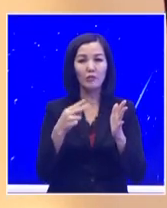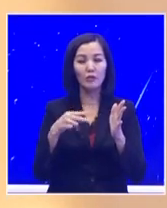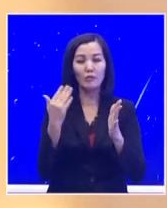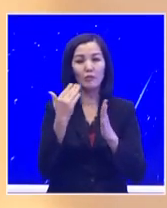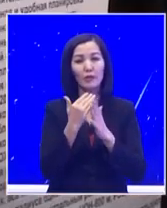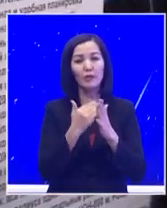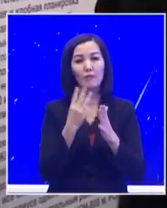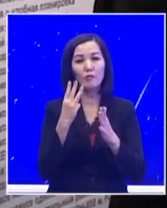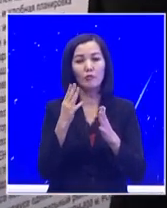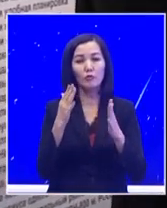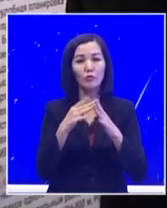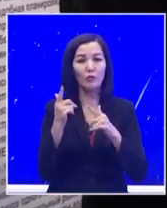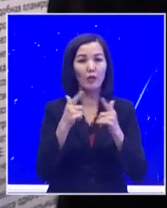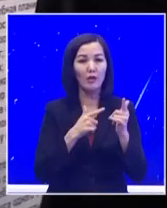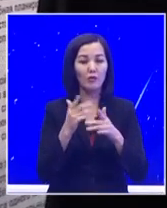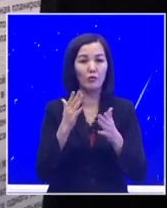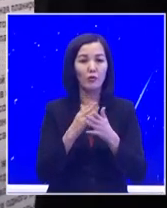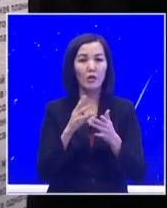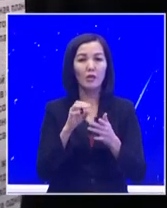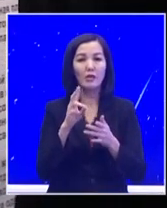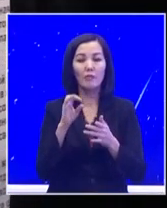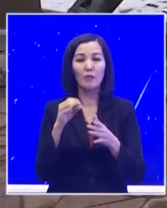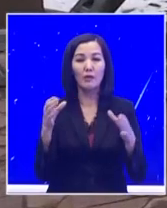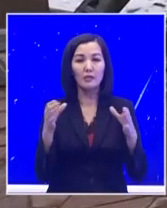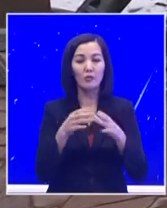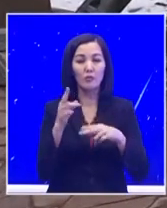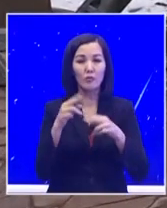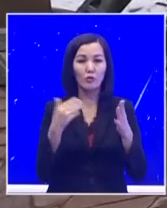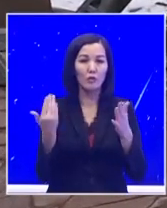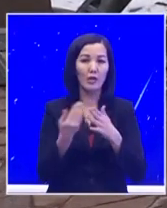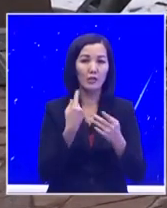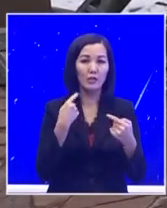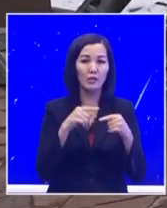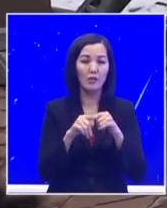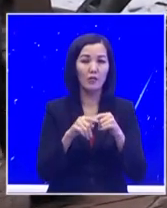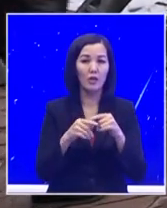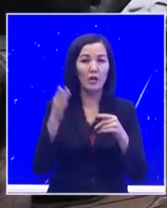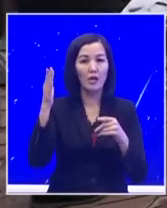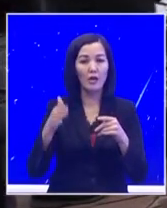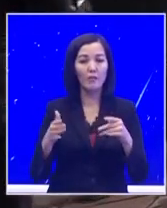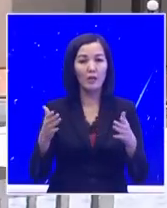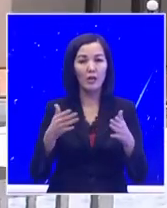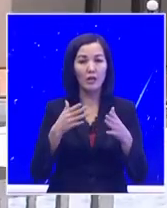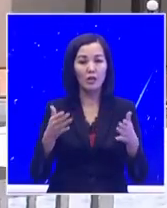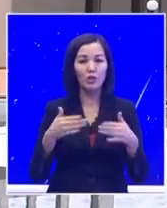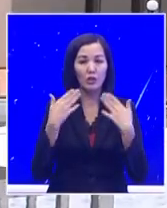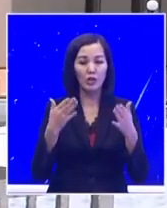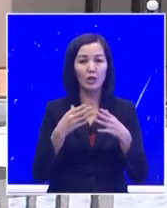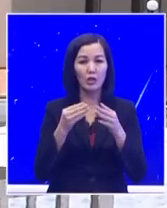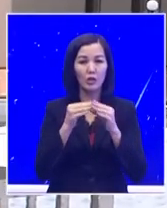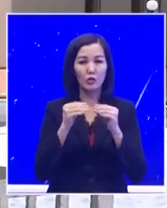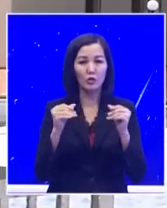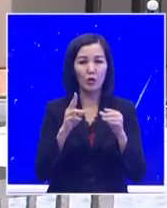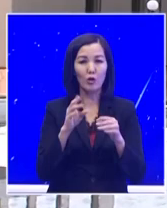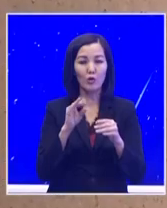бойынша 3 үй дайын тұр. Термомакс серіктестігінікі жаңа технологиялы, қабырғалары жеңіл жұқа, құрыш конструкциядан.